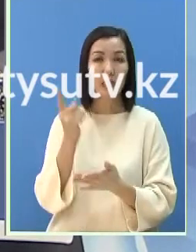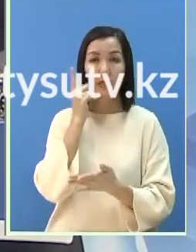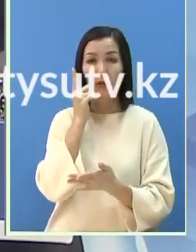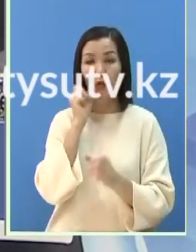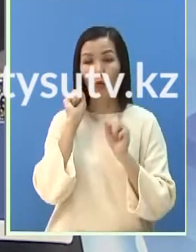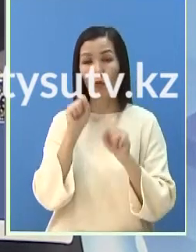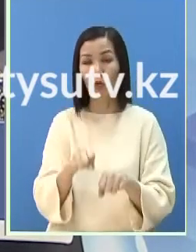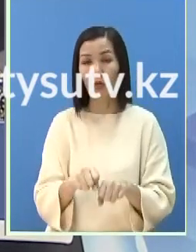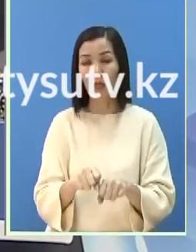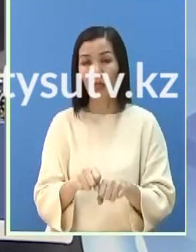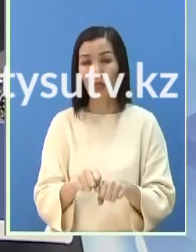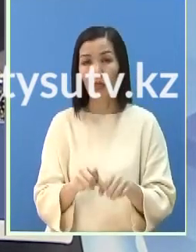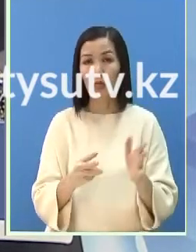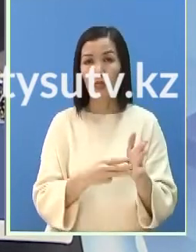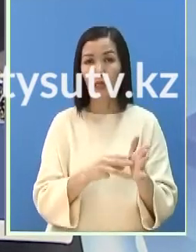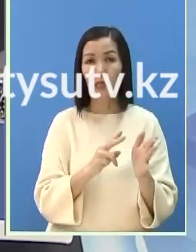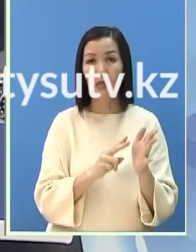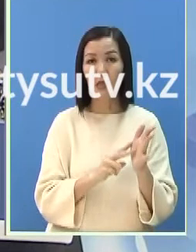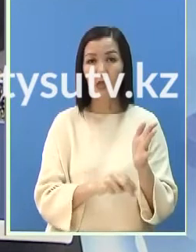хабарласуларыңызға болады.